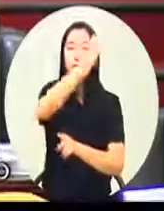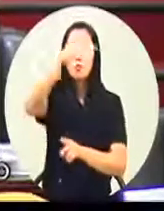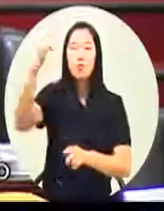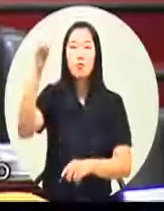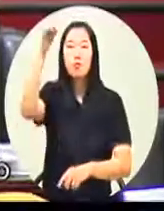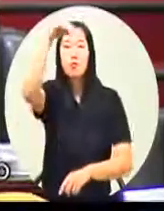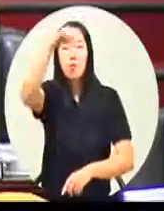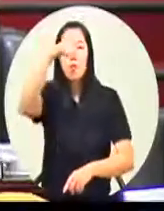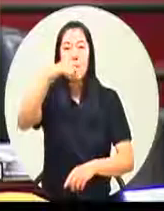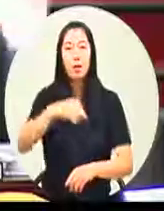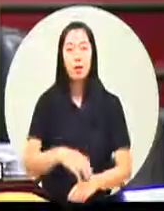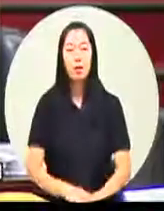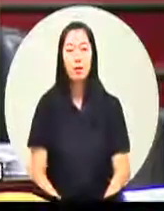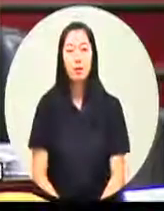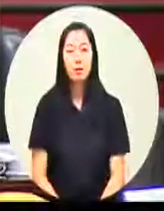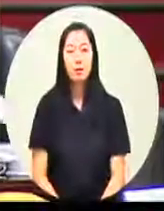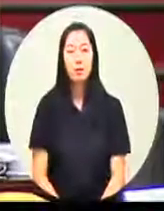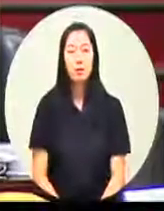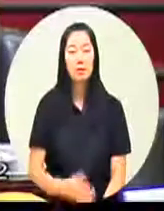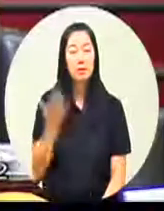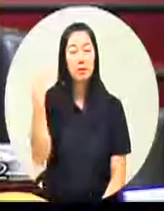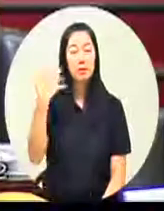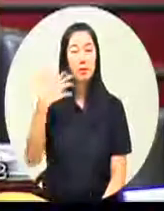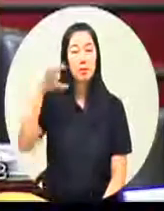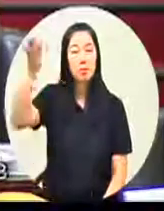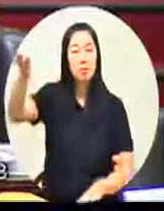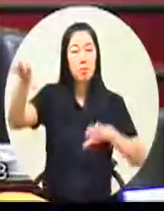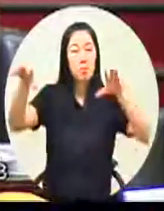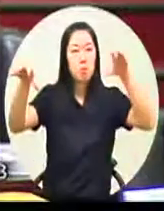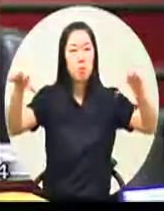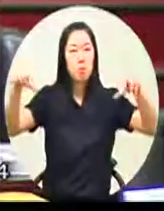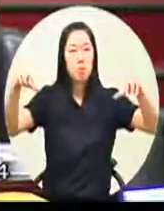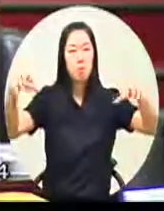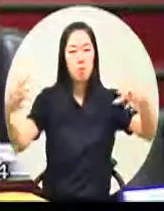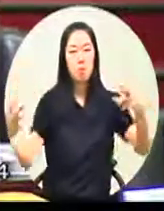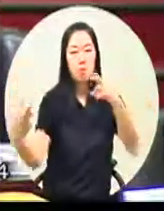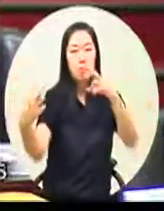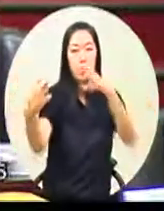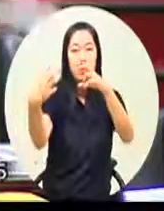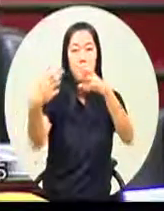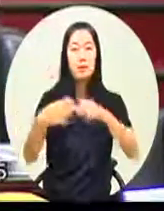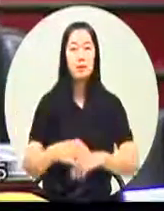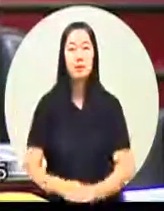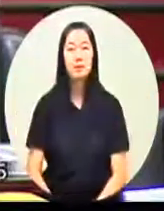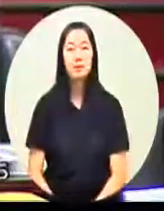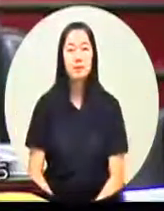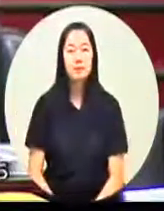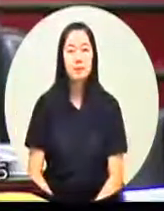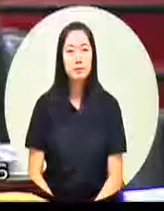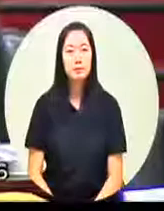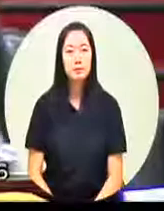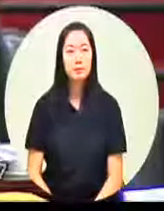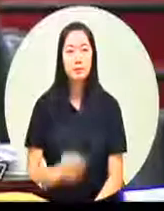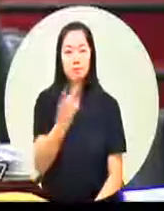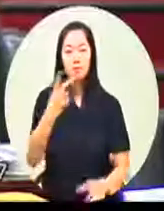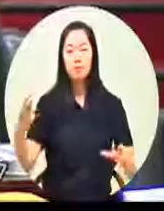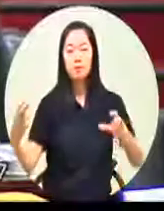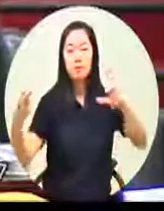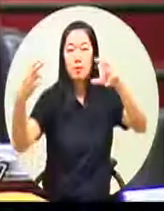抗，当时是甲乙两边，我在这边有讲过了，甲乙两边他们做四对